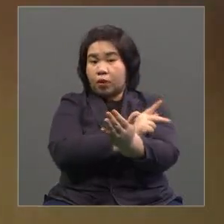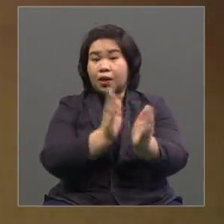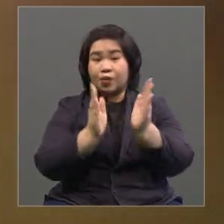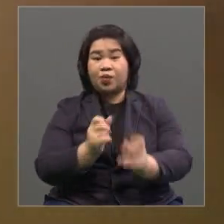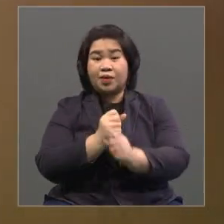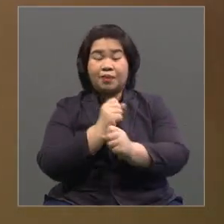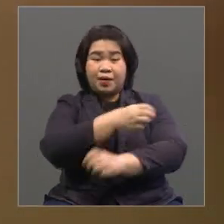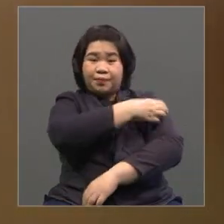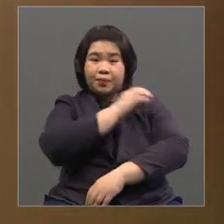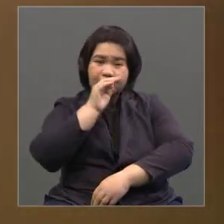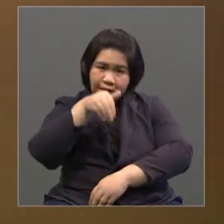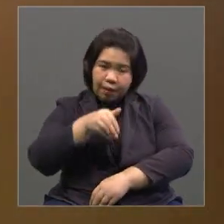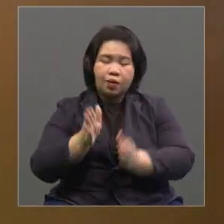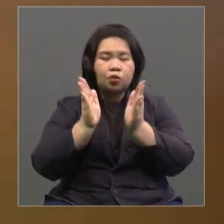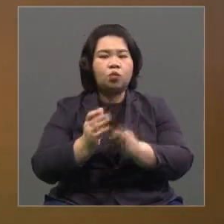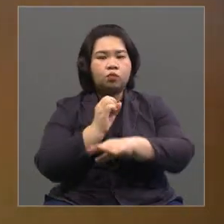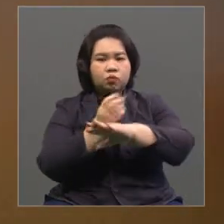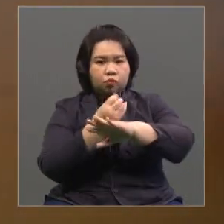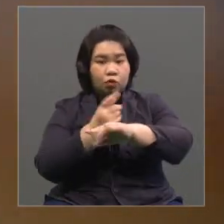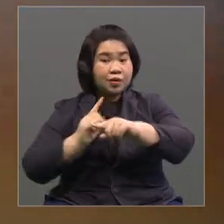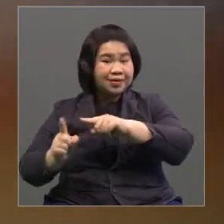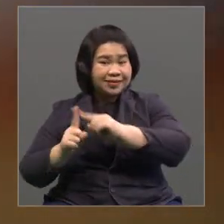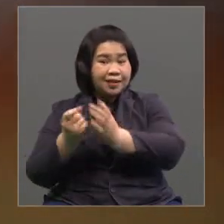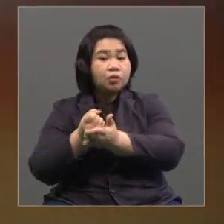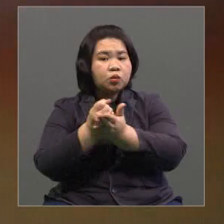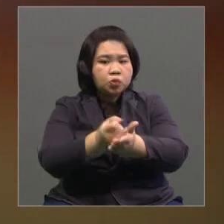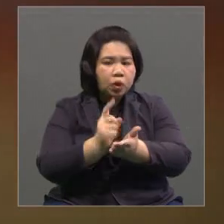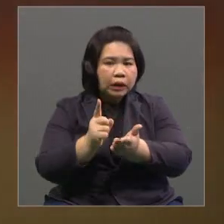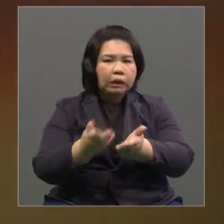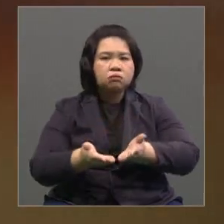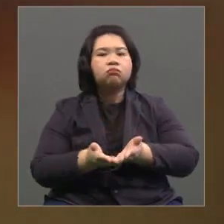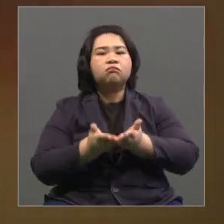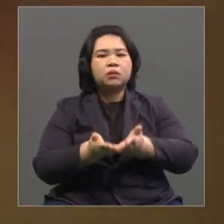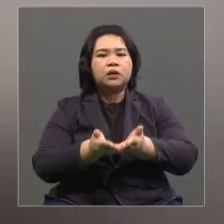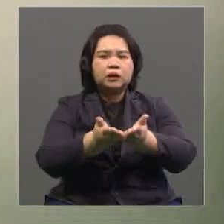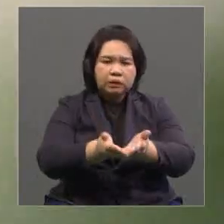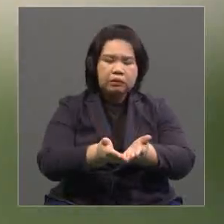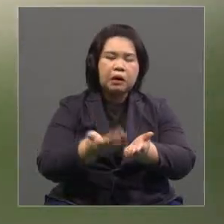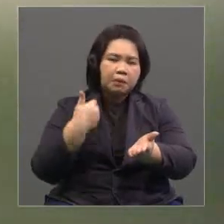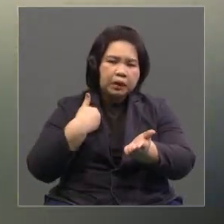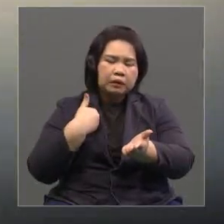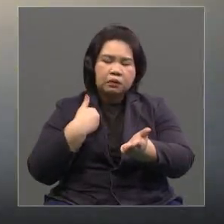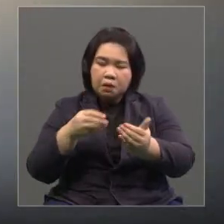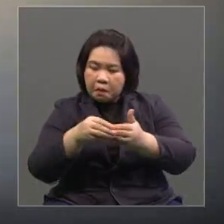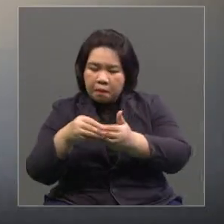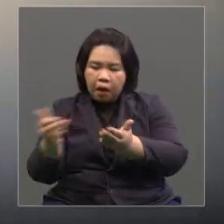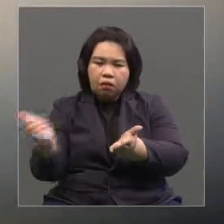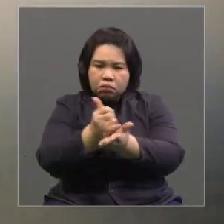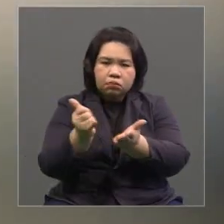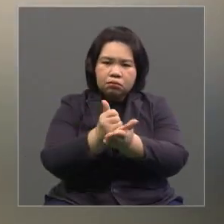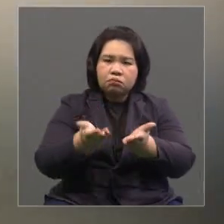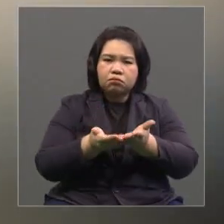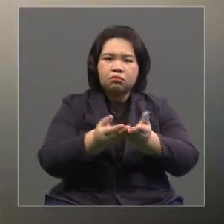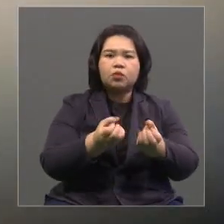าตองหน่วยกู้ภัยมูลนิธิกุศลธรรมภูเก็ตก็ต้องนำเรือท้องแบนออกมาลำเรียงประชาชนตามถนนสายต่